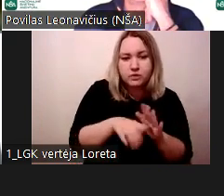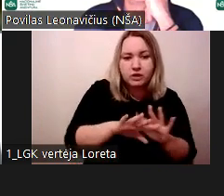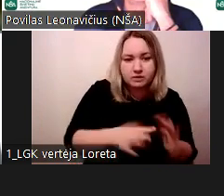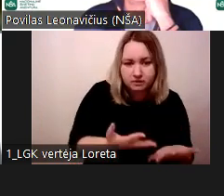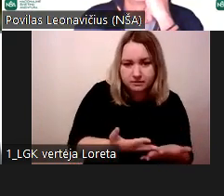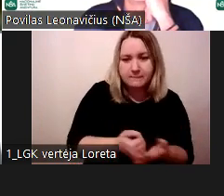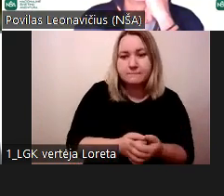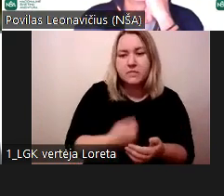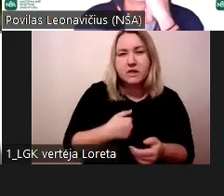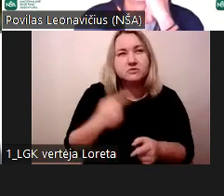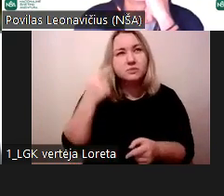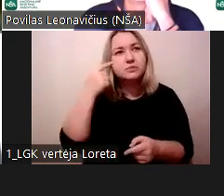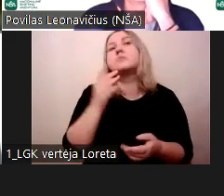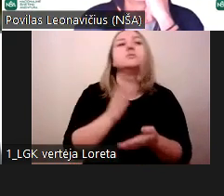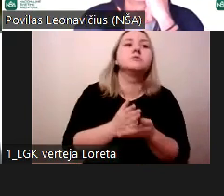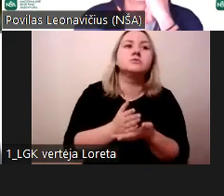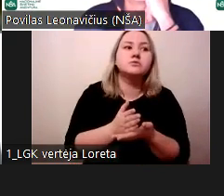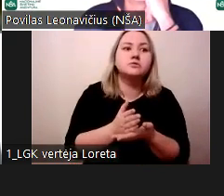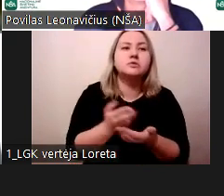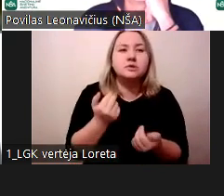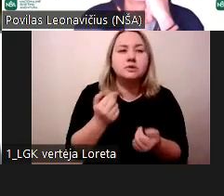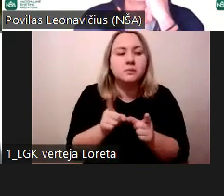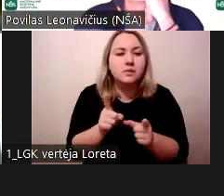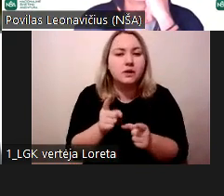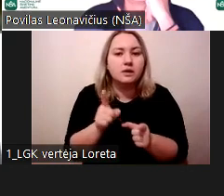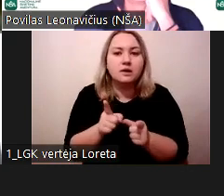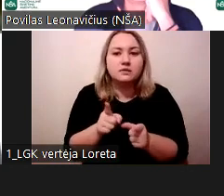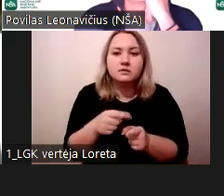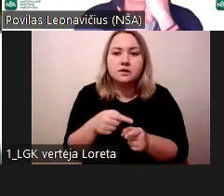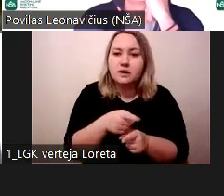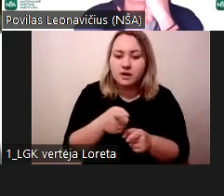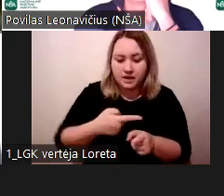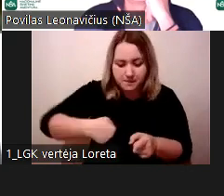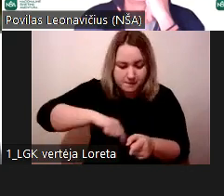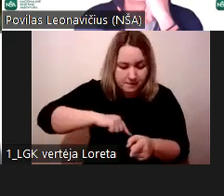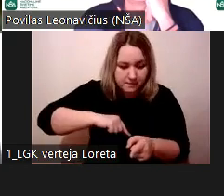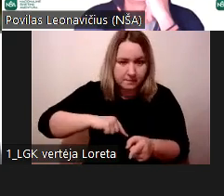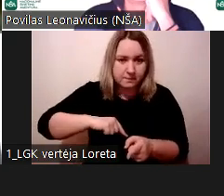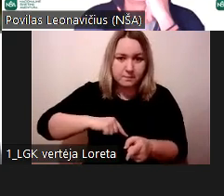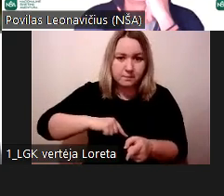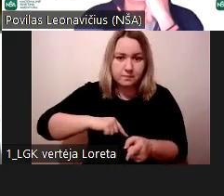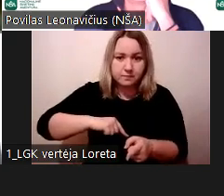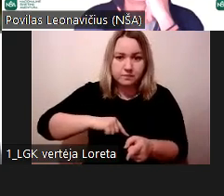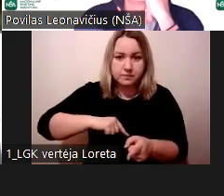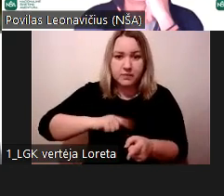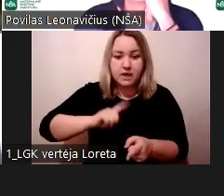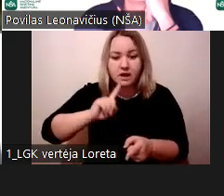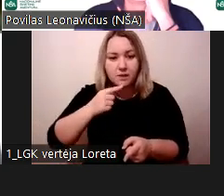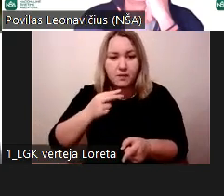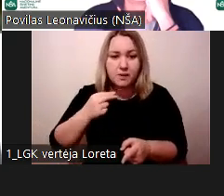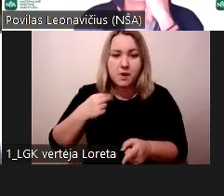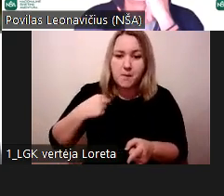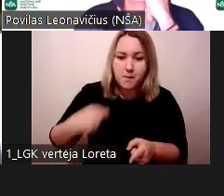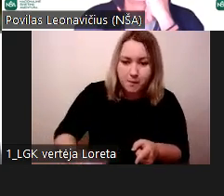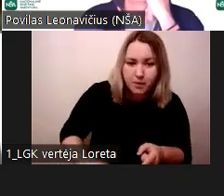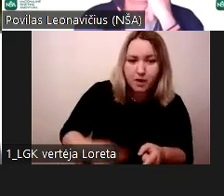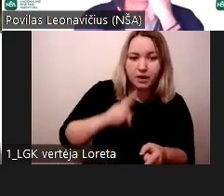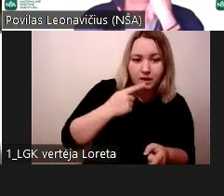aš prisimenu, tai nesvarbu, ar mes kalbame prancūziškai,